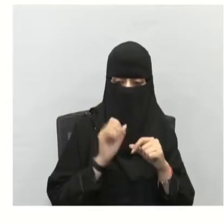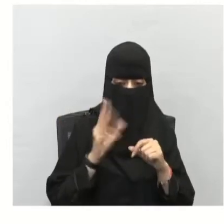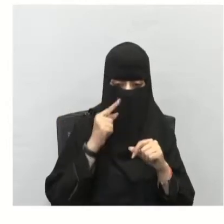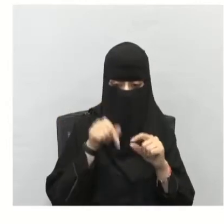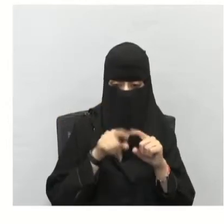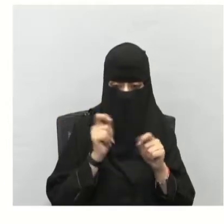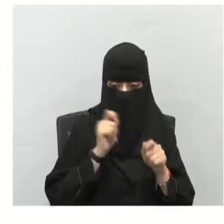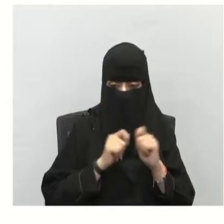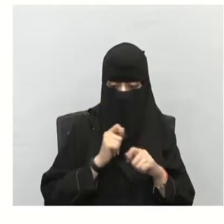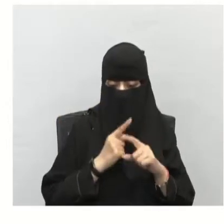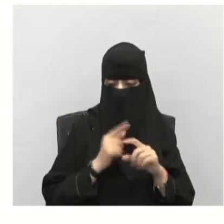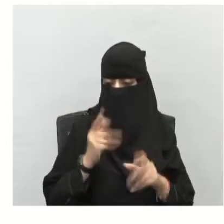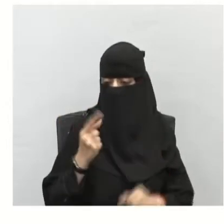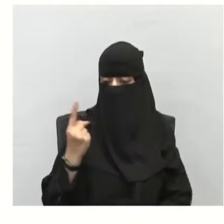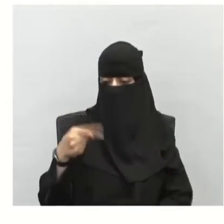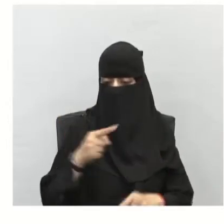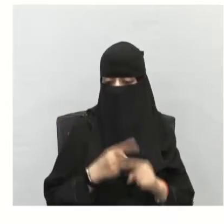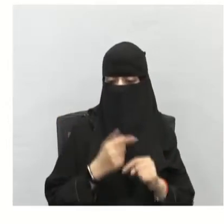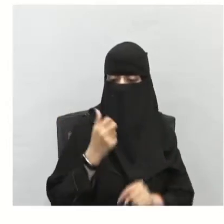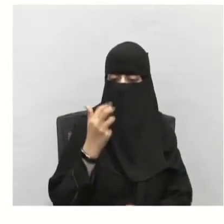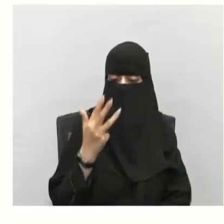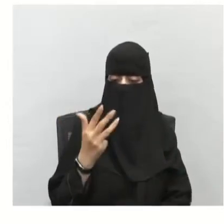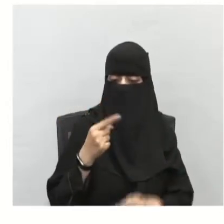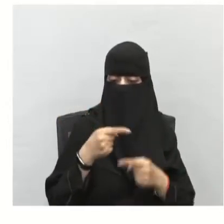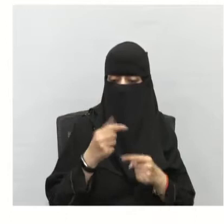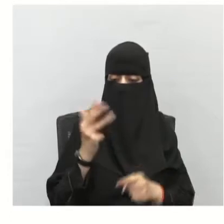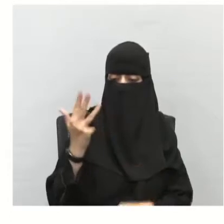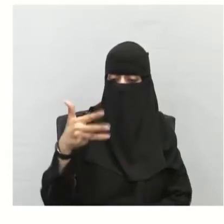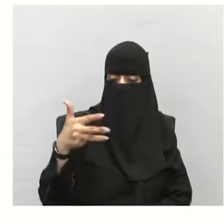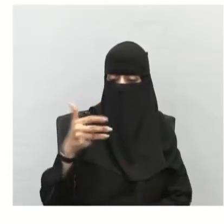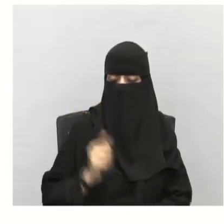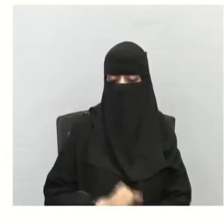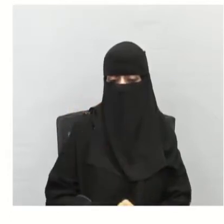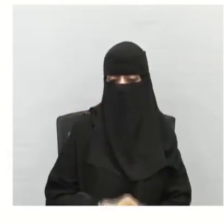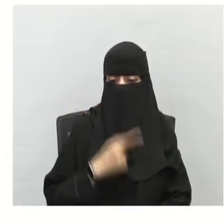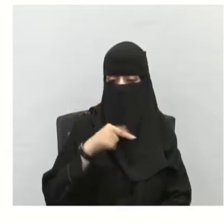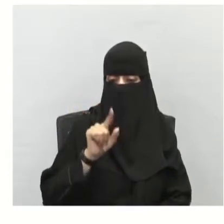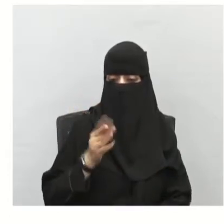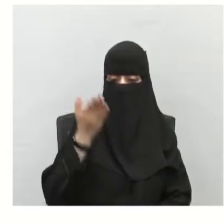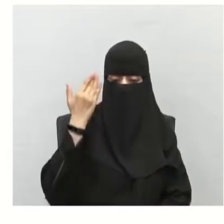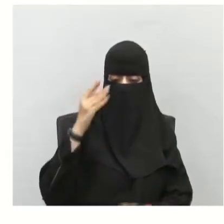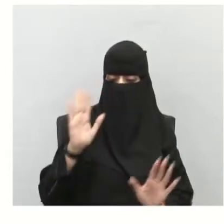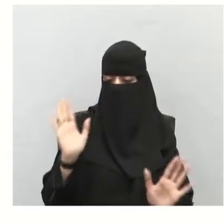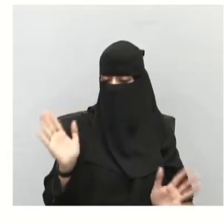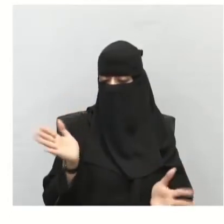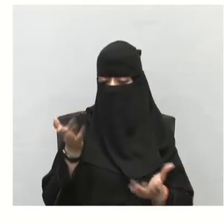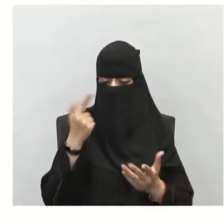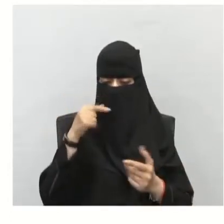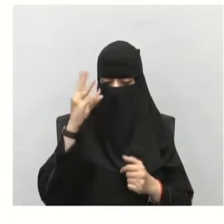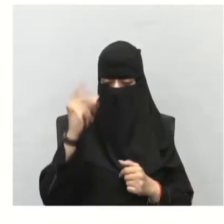90. وأيضا نتذكر معلومة أيضا سابقة، ماذا ذكرنا؟ عند يجي عند ضرب أي عدد بالعدد